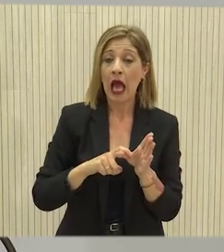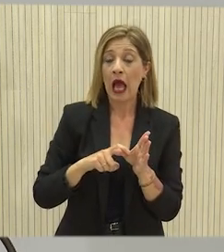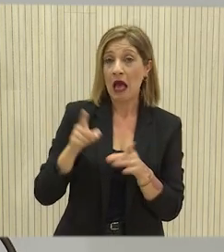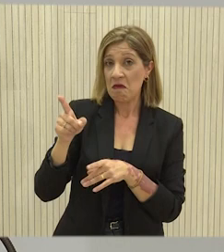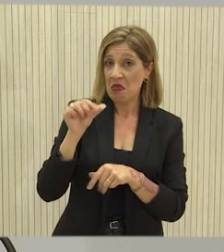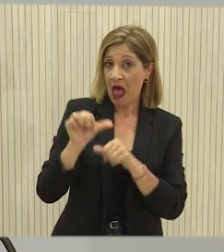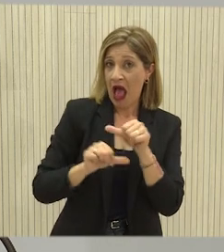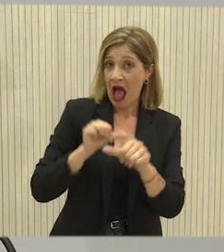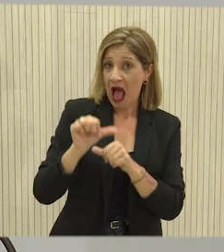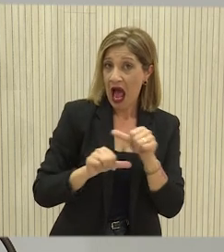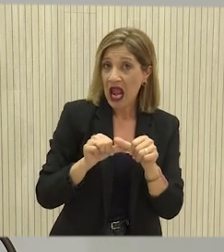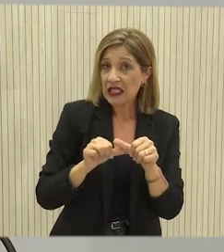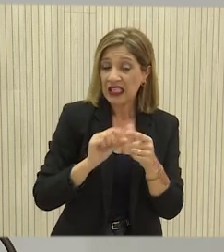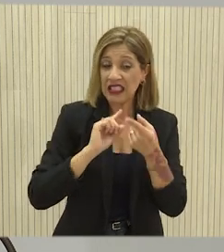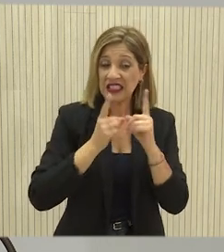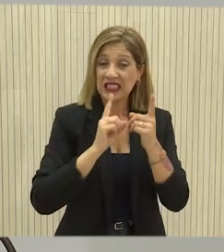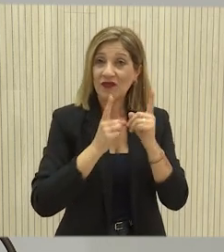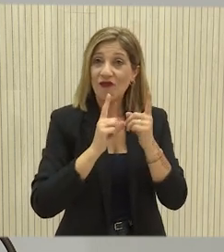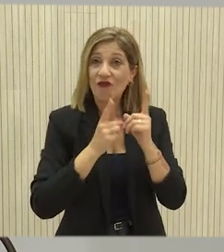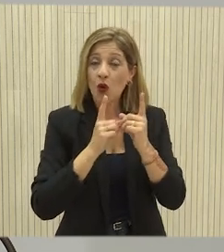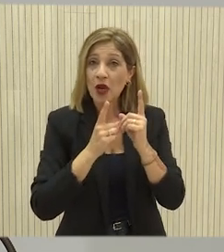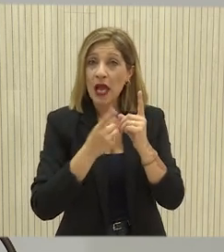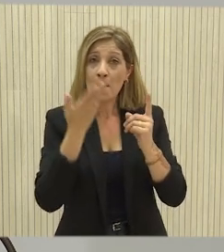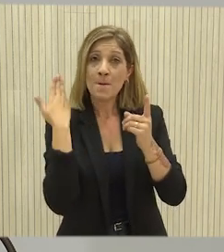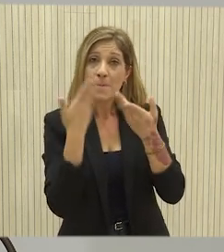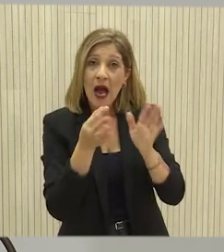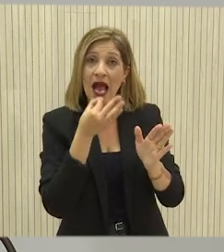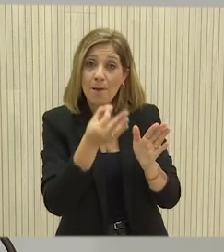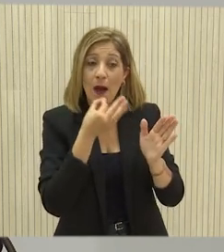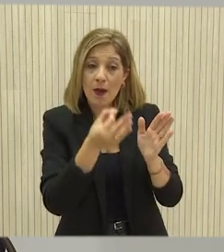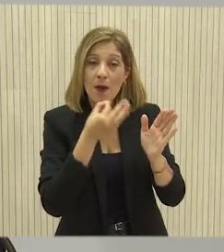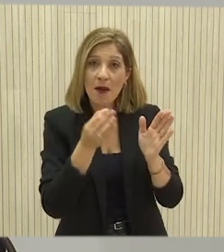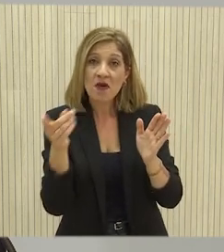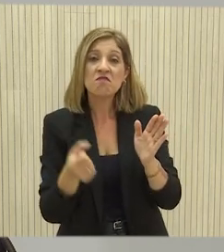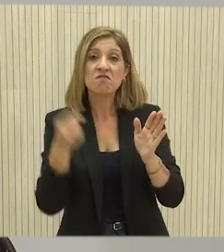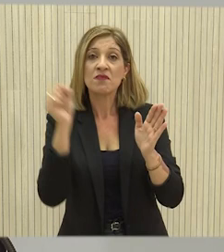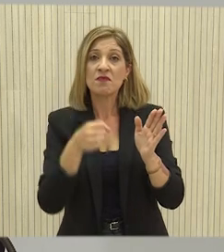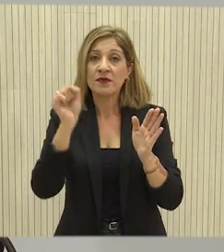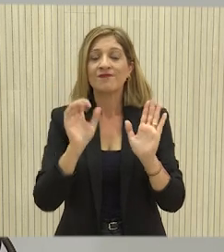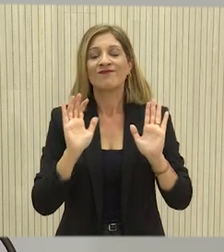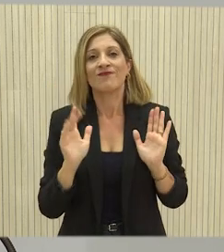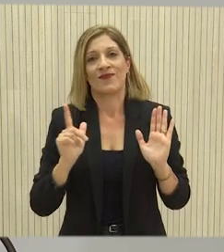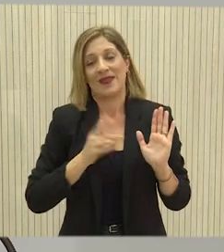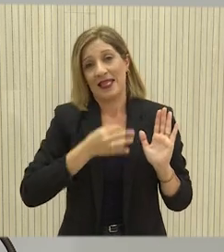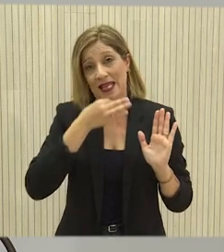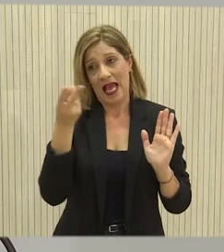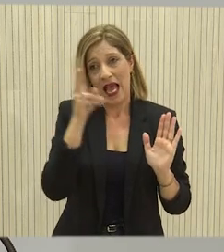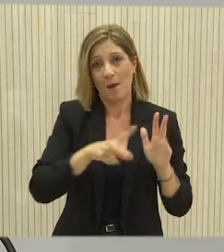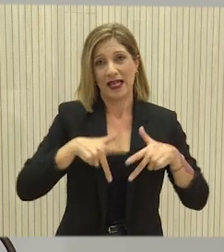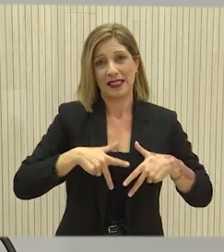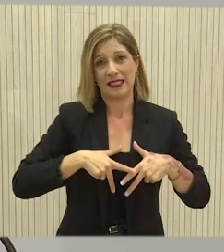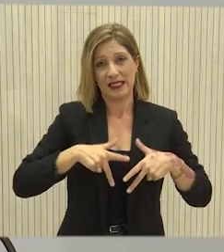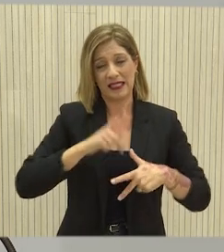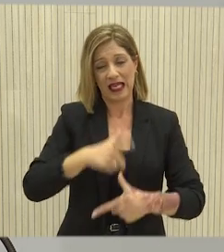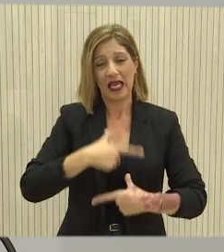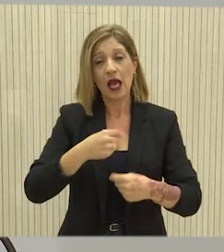το έθεσε πριν από λίγο και ο Υπουργός Συμβολής. Επαναλαμβάνω, υπάρχουν συμφωνίες οι οποίες έχουν υπογραφεί. Αυτή τη στιγμή βρισκόμαστε στο μέσο